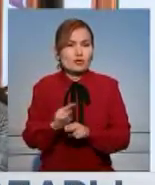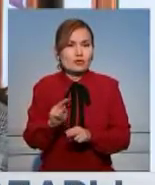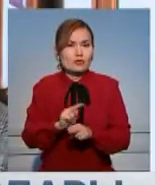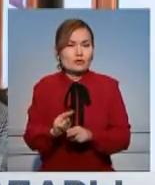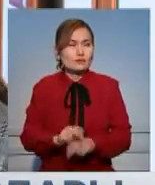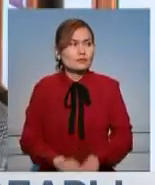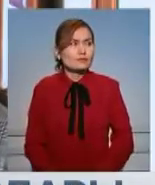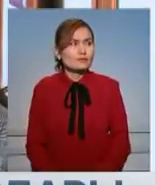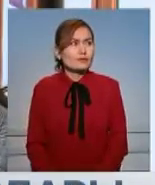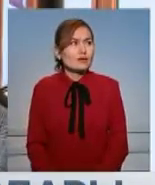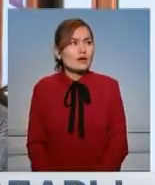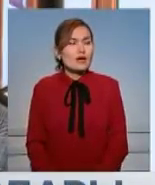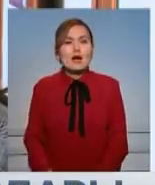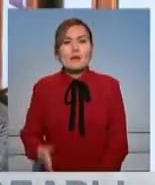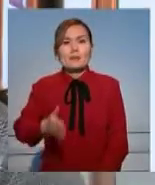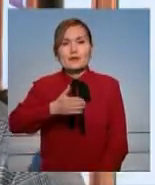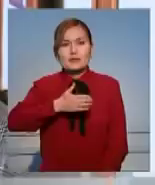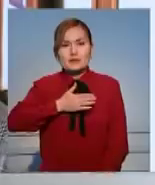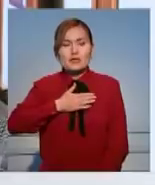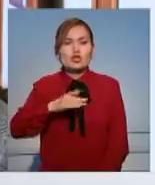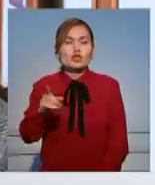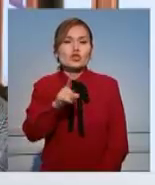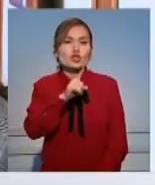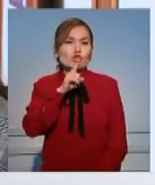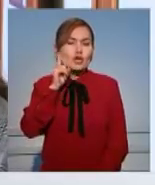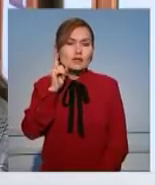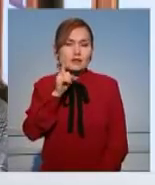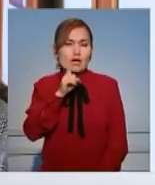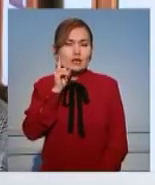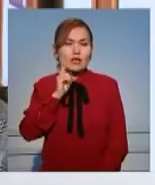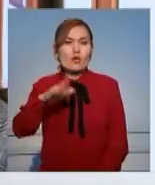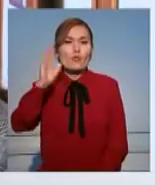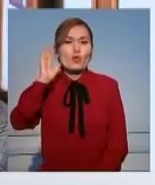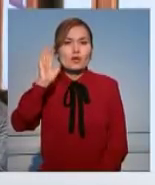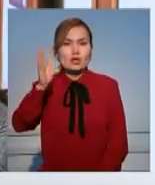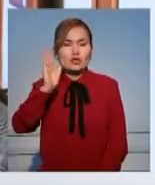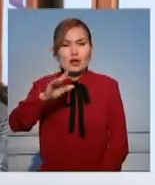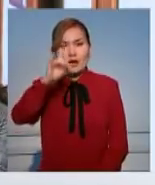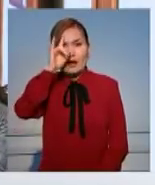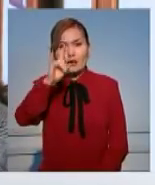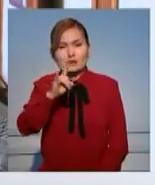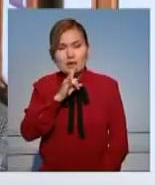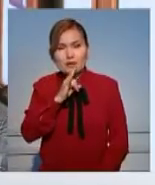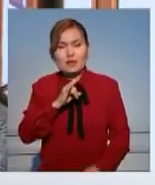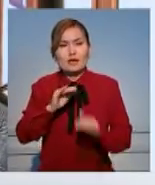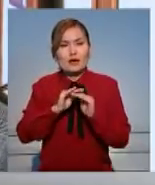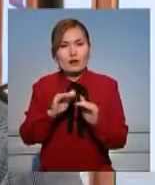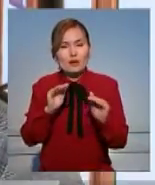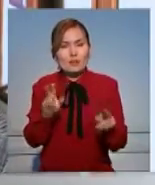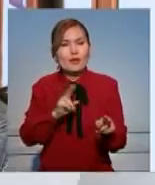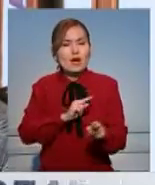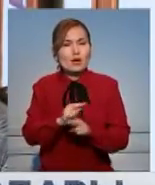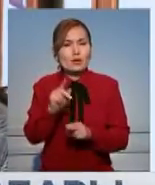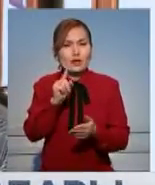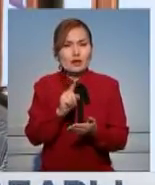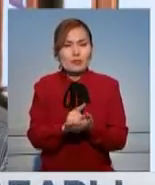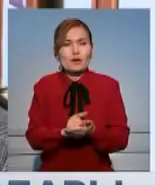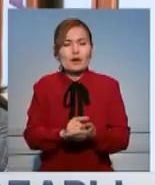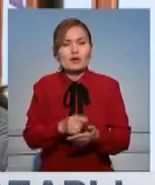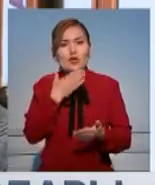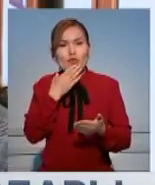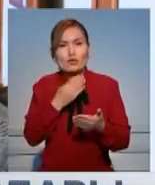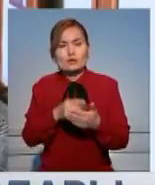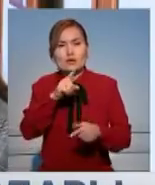Еліміздің болашағы бұл жастар ғой. Осы жастарды тәрбиелеп, рухы биік, намысшыл, патриоттық